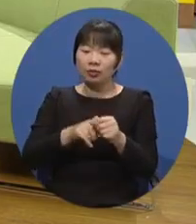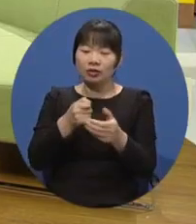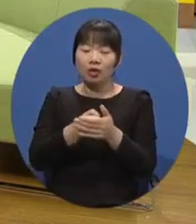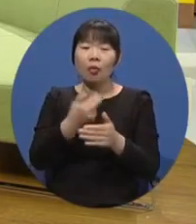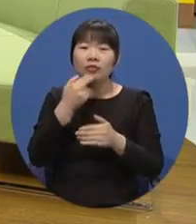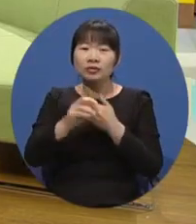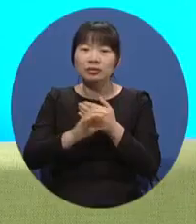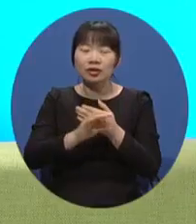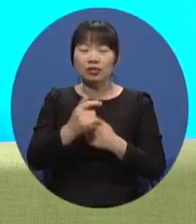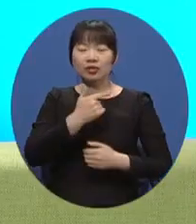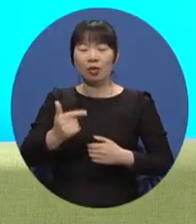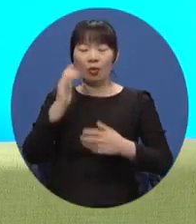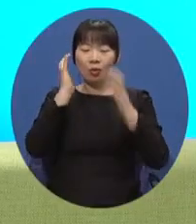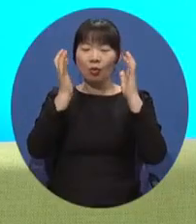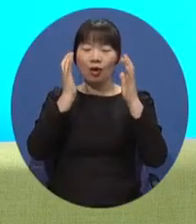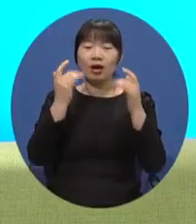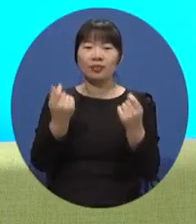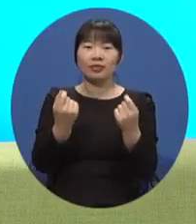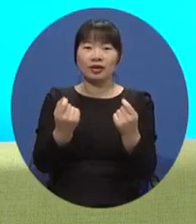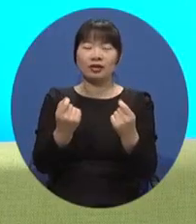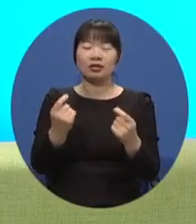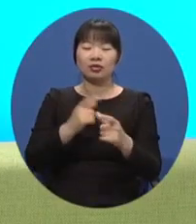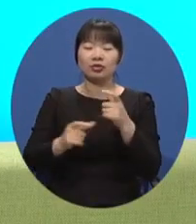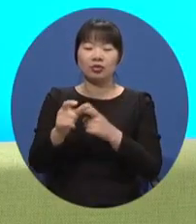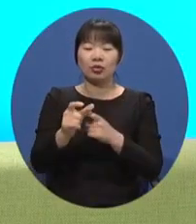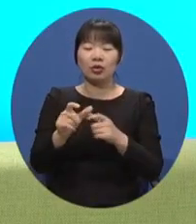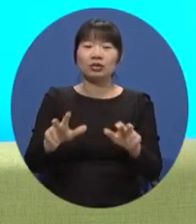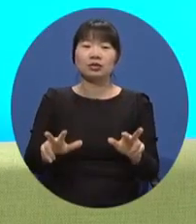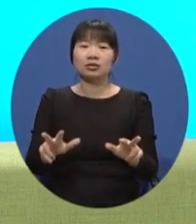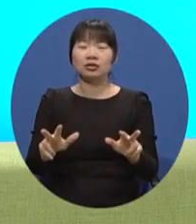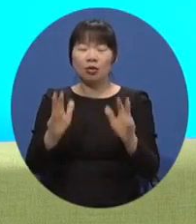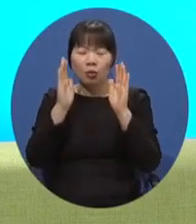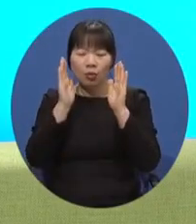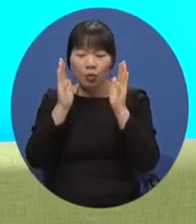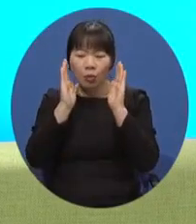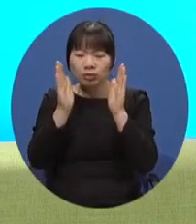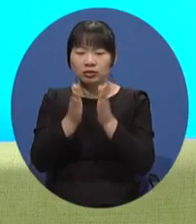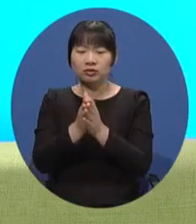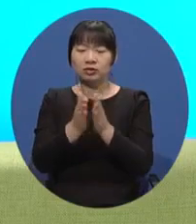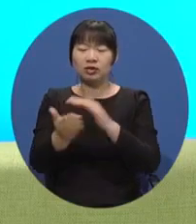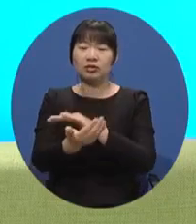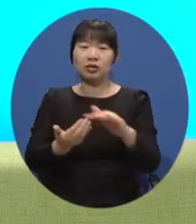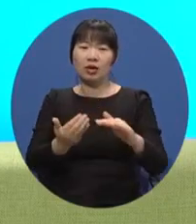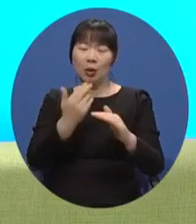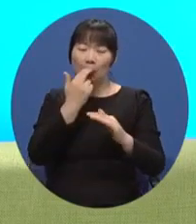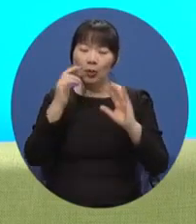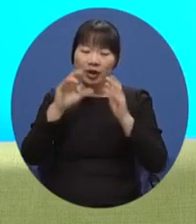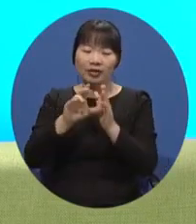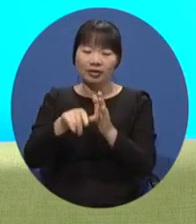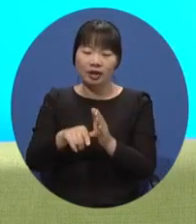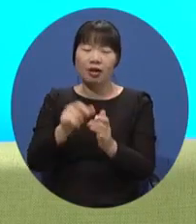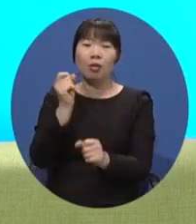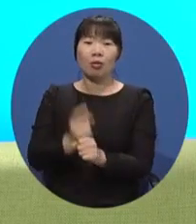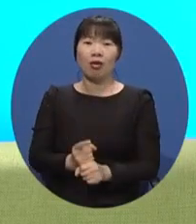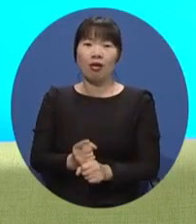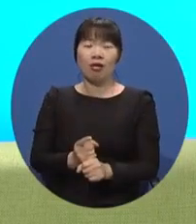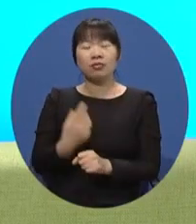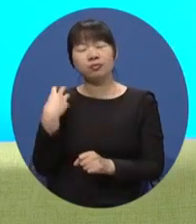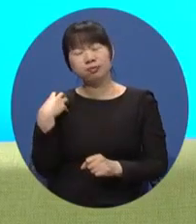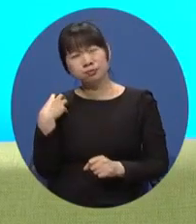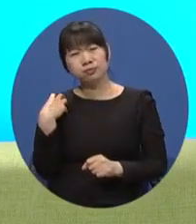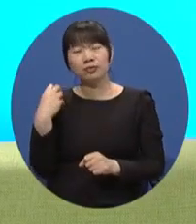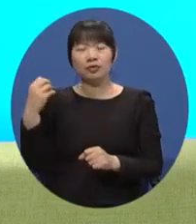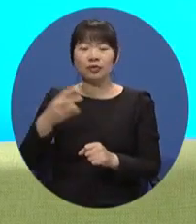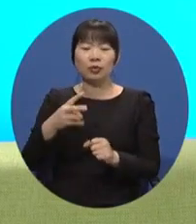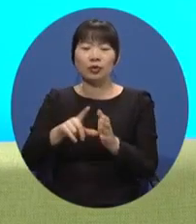너무 혼란스러워지는 것 같거든요. 더군다나 본격적인 공부를 시작하기도 전인 유아기 때 벌써 이렇게 부담스럽고,